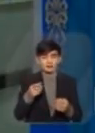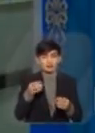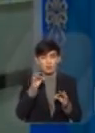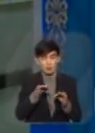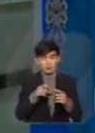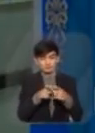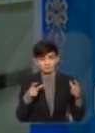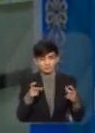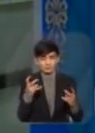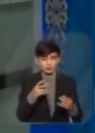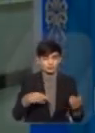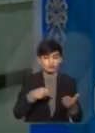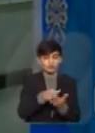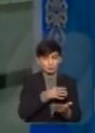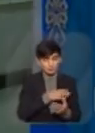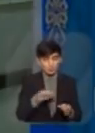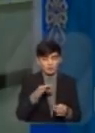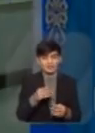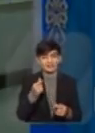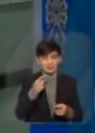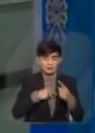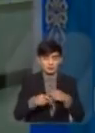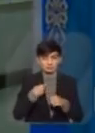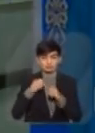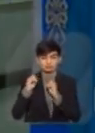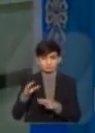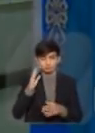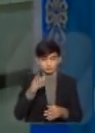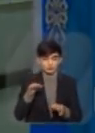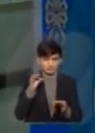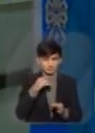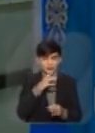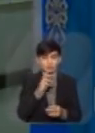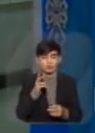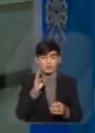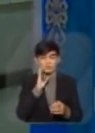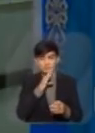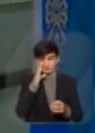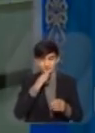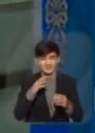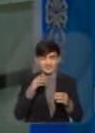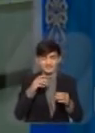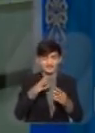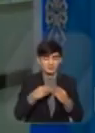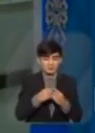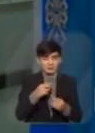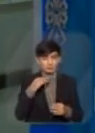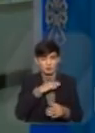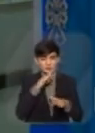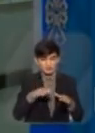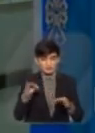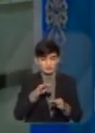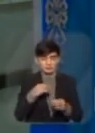туралы түбіртек болса болғаны. Ол ақшаны қайтарып береміз. Жалпы осы санатқа жататын отбасылардың мойындағы балабақша алдындағы